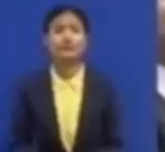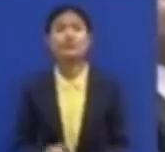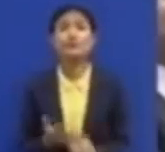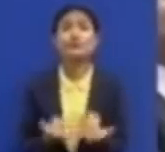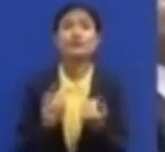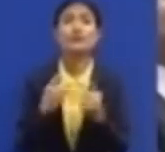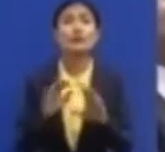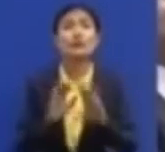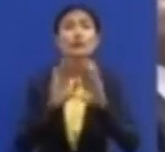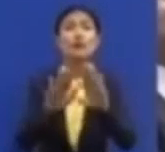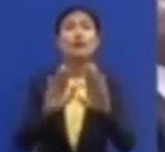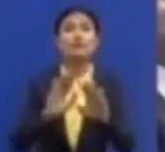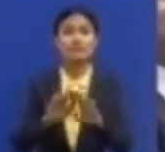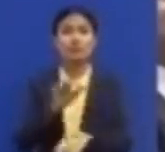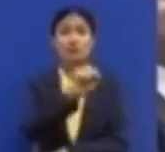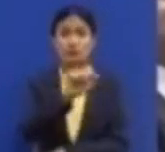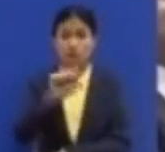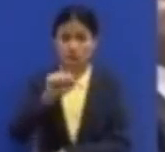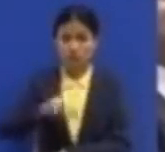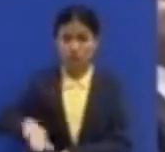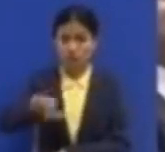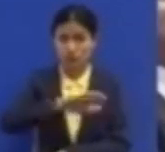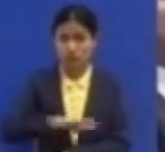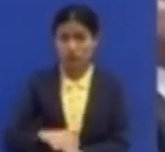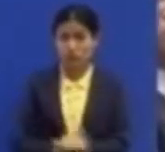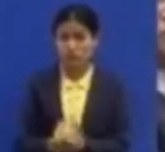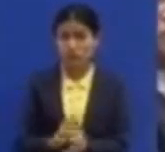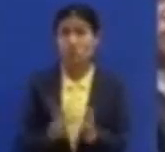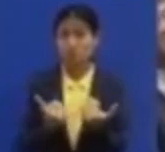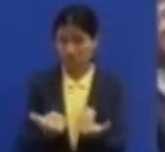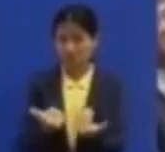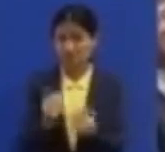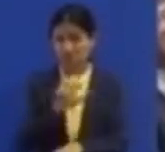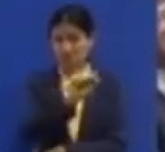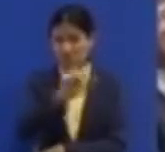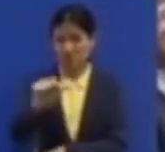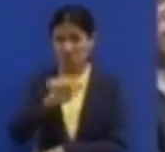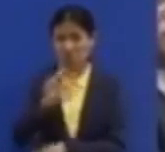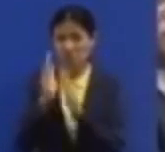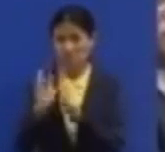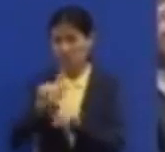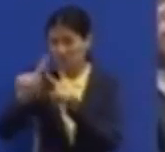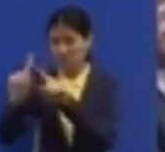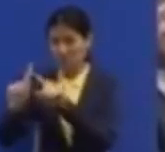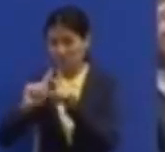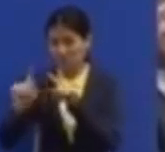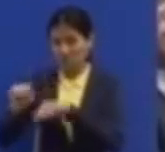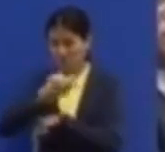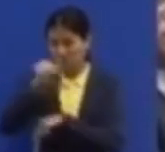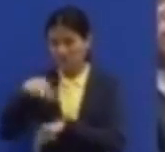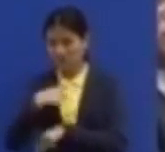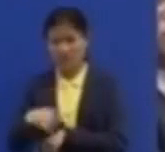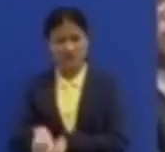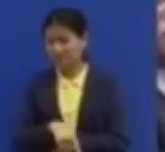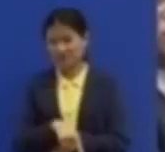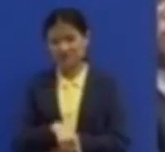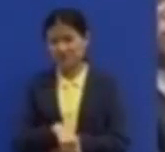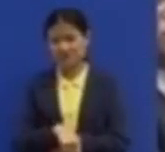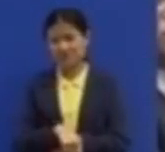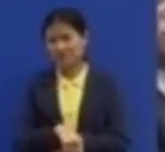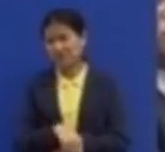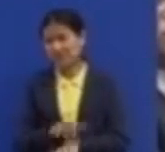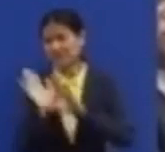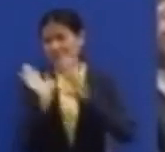ครับสภาผู้แทนถูกดูแคลนมามากเมื่อวานนี้วุฒิสภาเขาประชุมเขาท